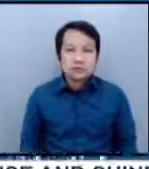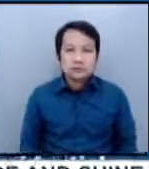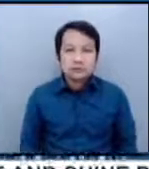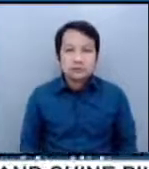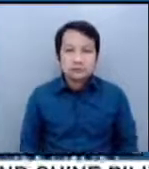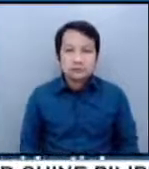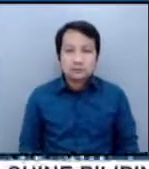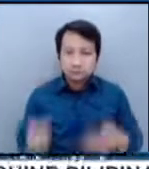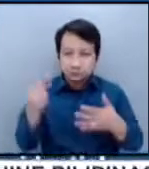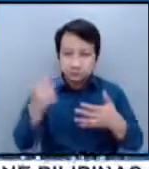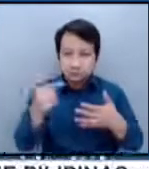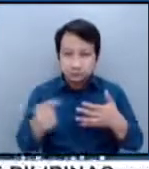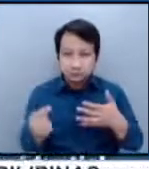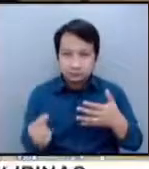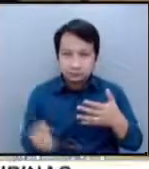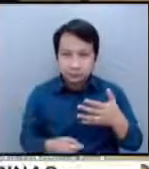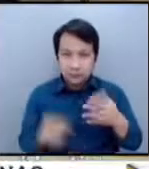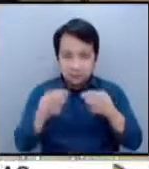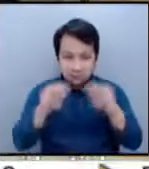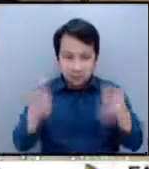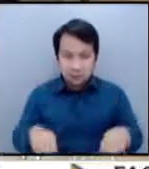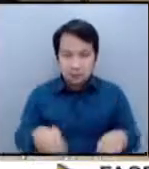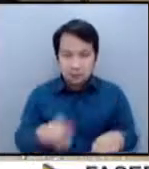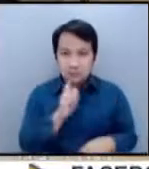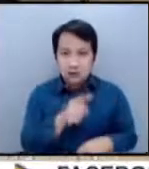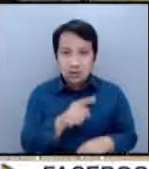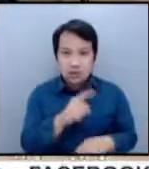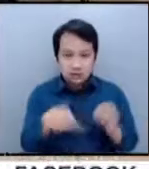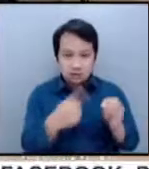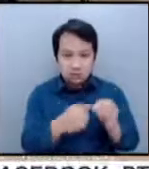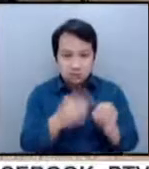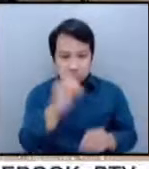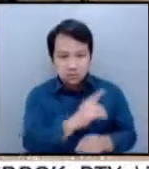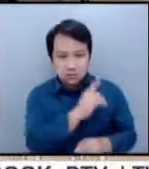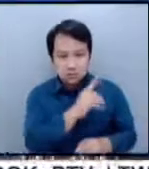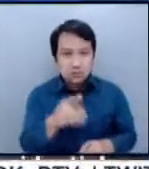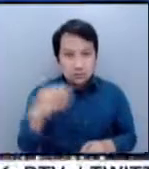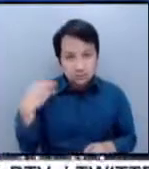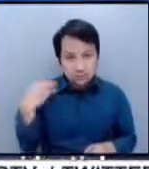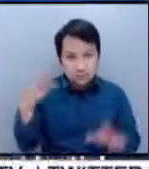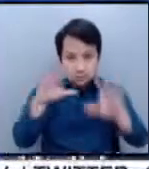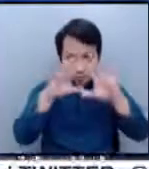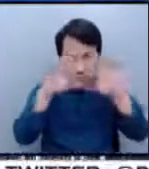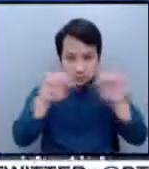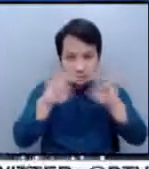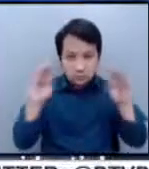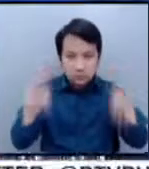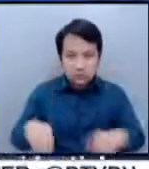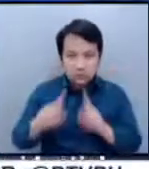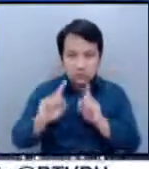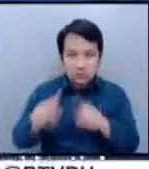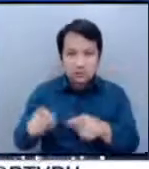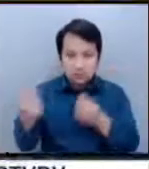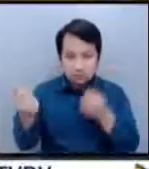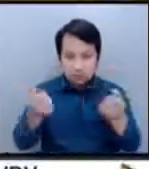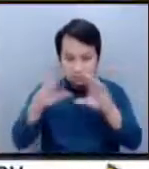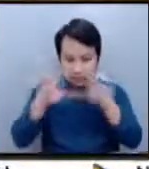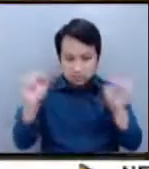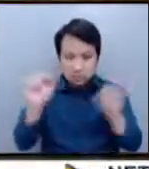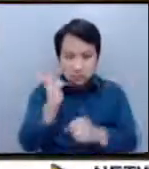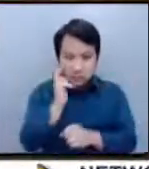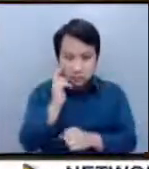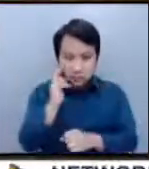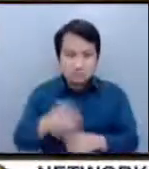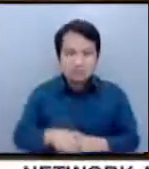Isa-isang sinagot ng Malacanang ang mga kritisismo ng ilang presidential aspirants laban sa Administrasyong Duterte. Sa